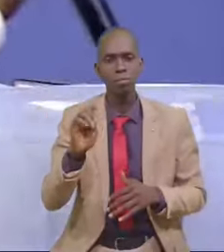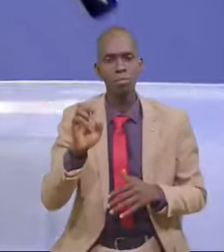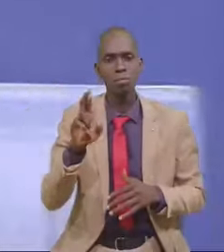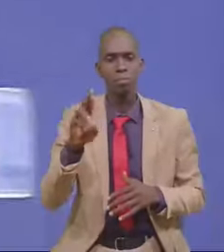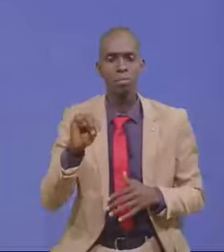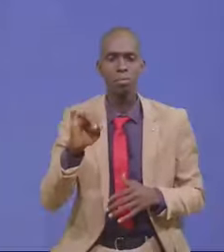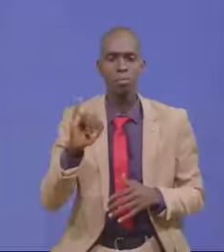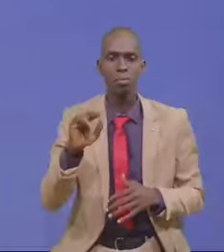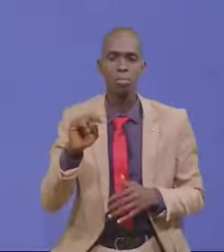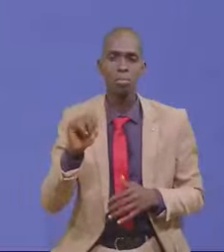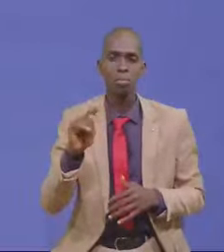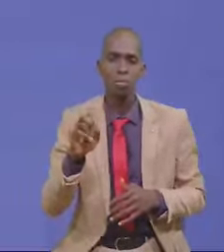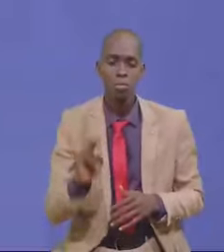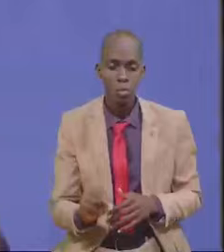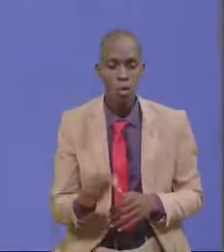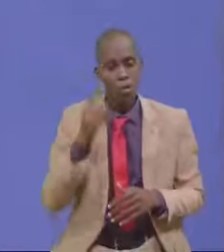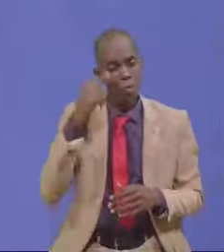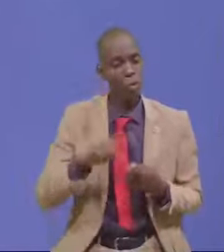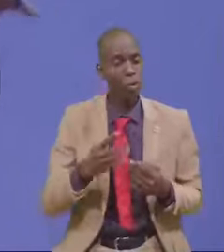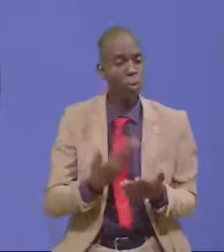Pour acquérir la vérité, il faut la diligence.